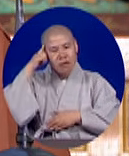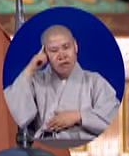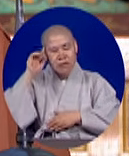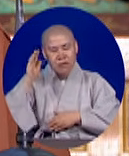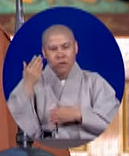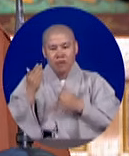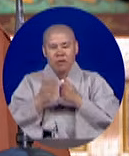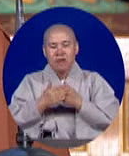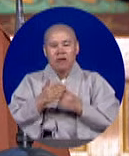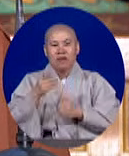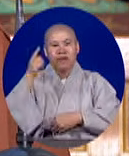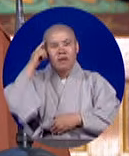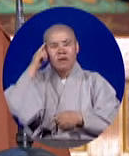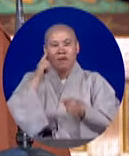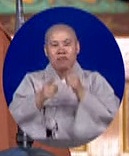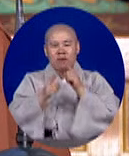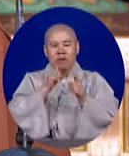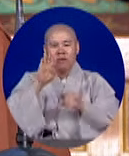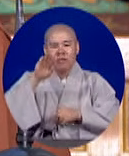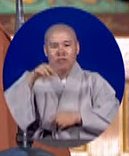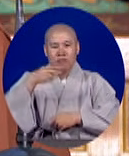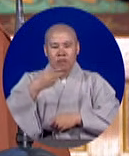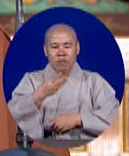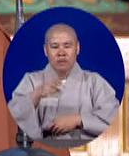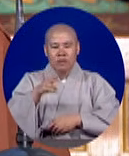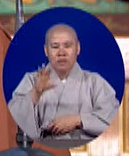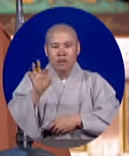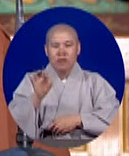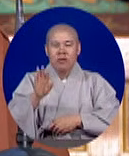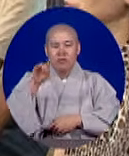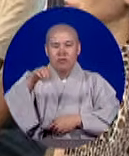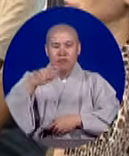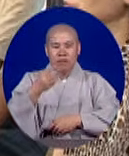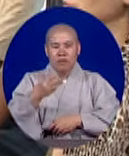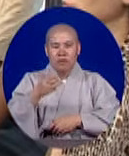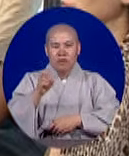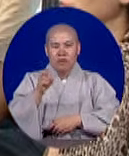생각과 말로는 불생불멸에 들어갈 수가 없다 이거죠.